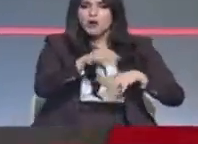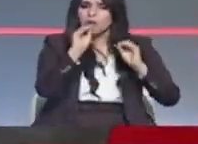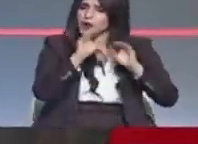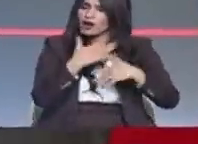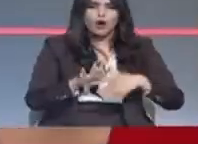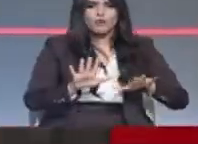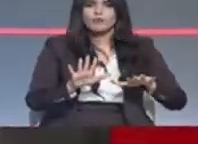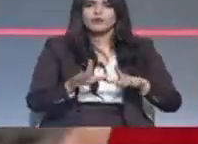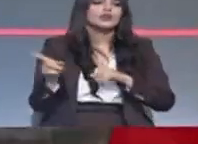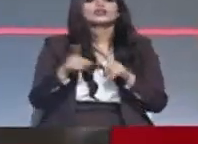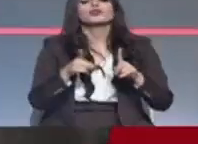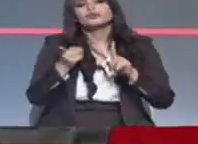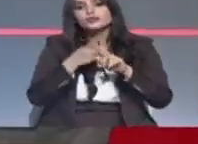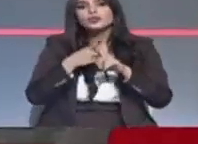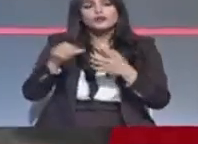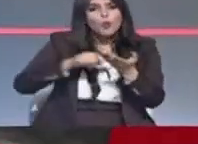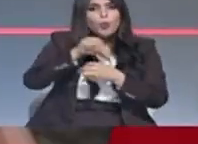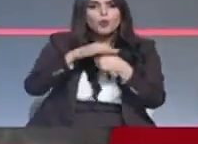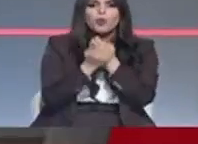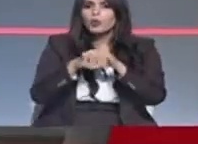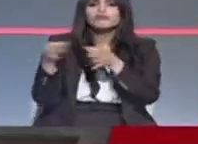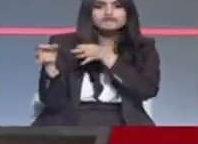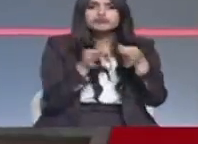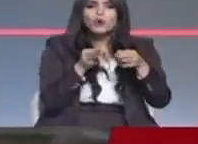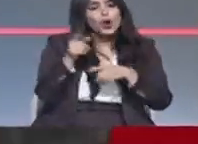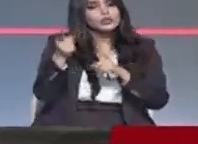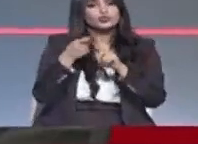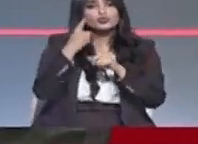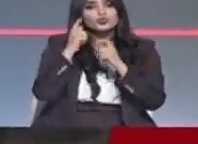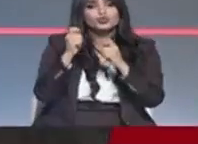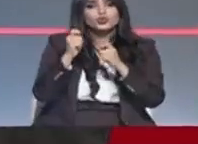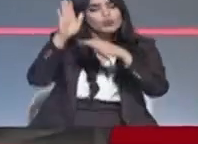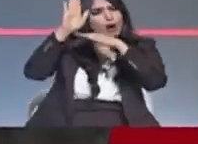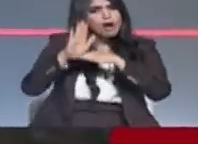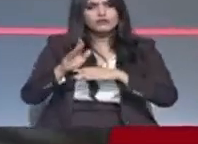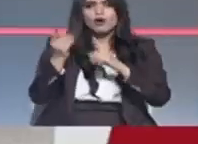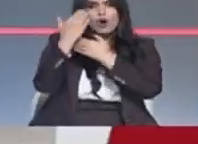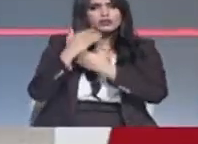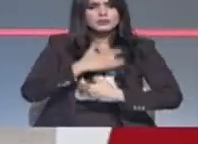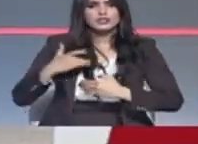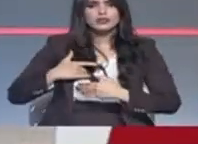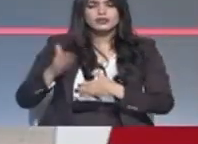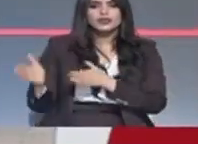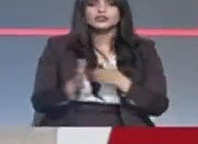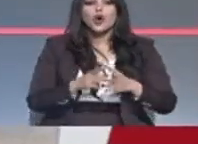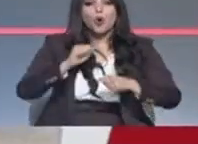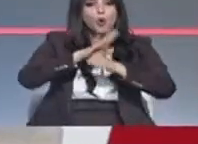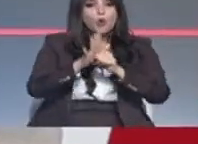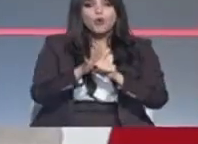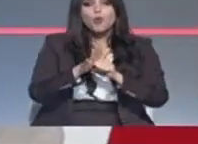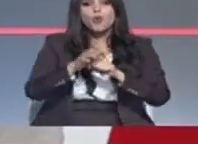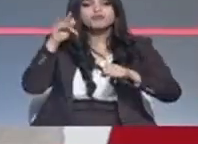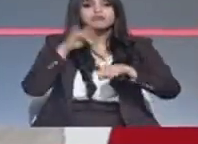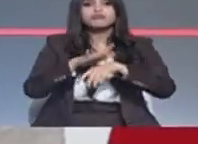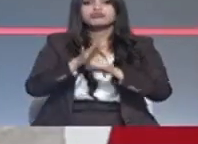ربي وسطونس والبابيت والجيل وواحد يحتاط وكا هو وربي راهو كل ربي راهو. فيروس كورونا وإن صاغ رمضان